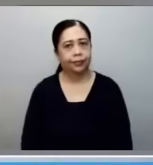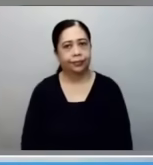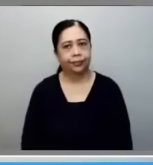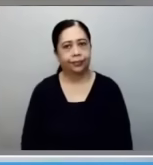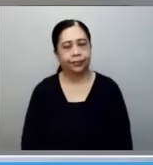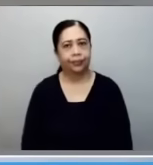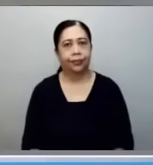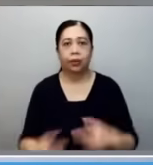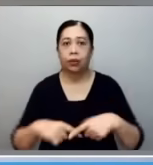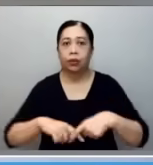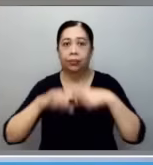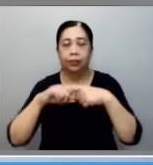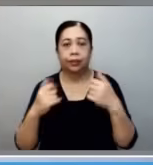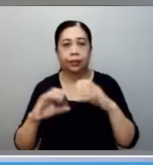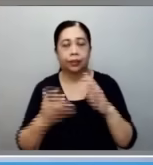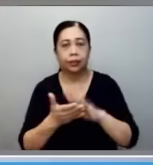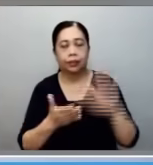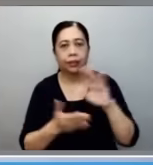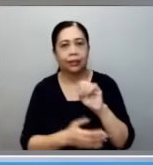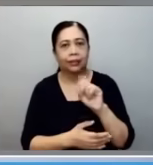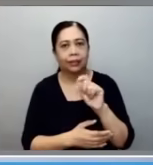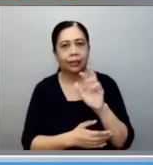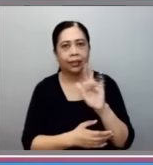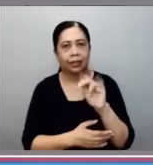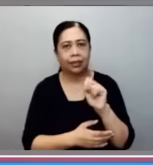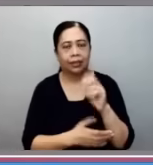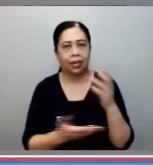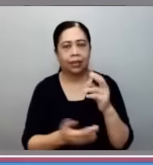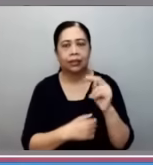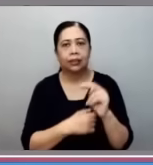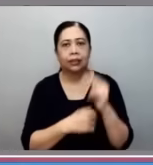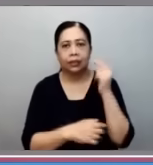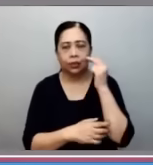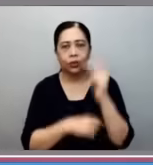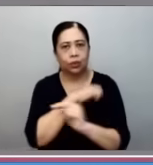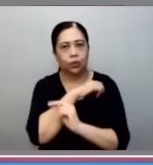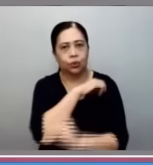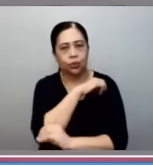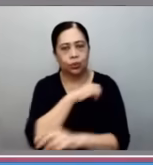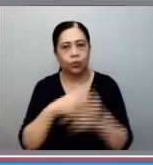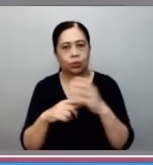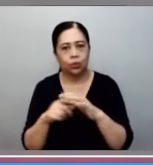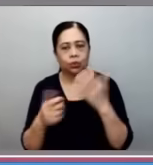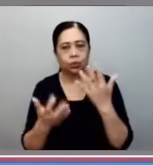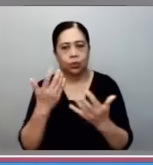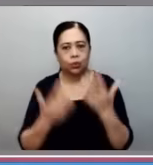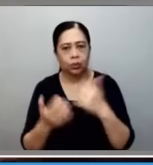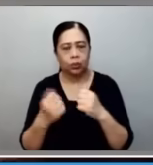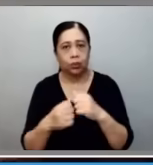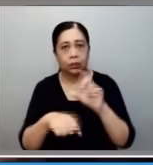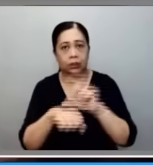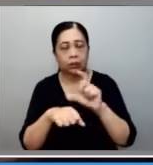Suspendido pa rin ang mga klase sa Kolehiyo de Santa Rita sa San Carlos City, Negros Occidental matapos itong masunog. Natupok ang chapel at quarters